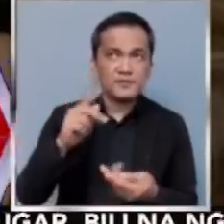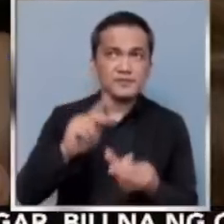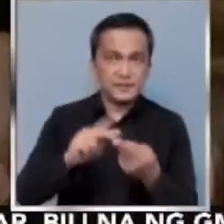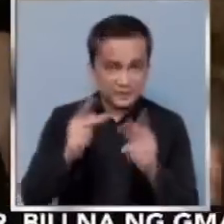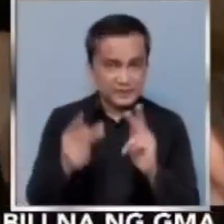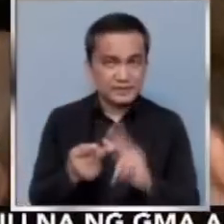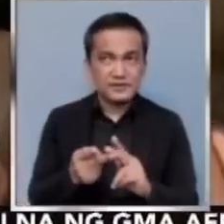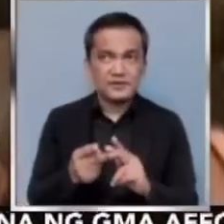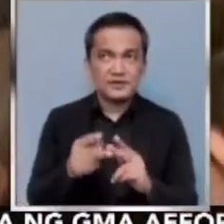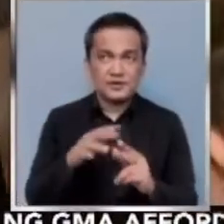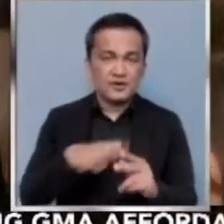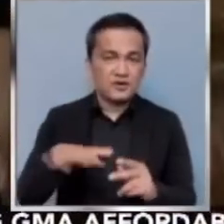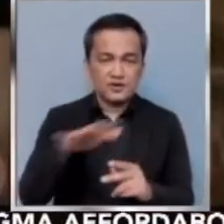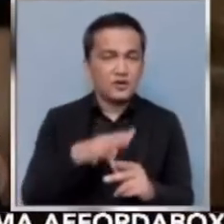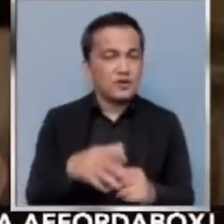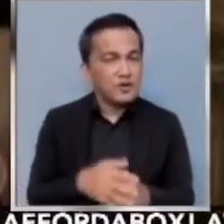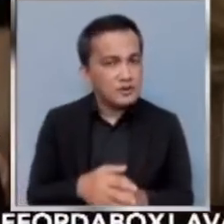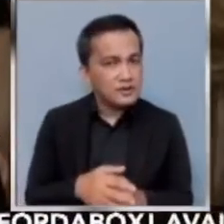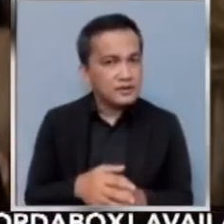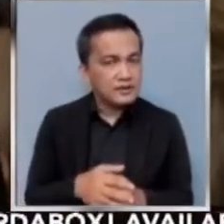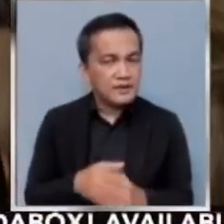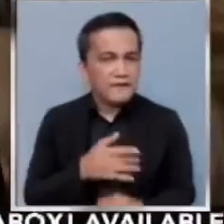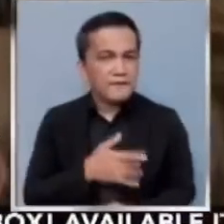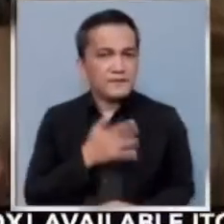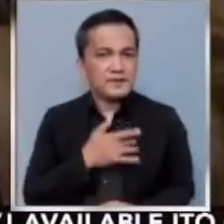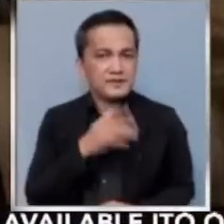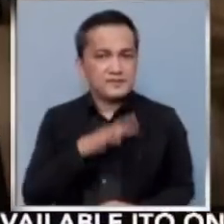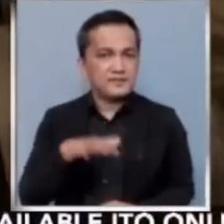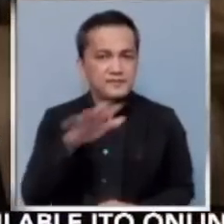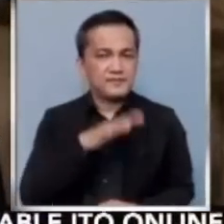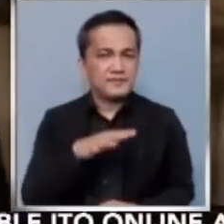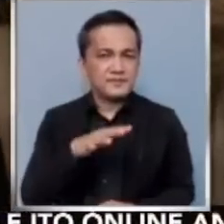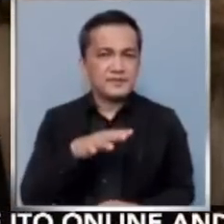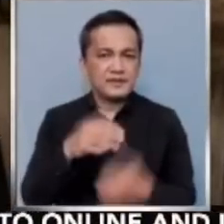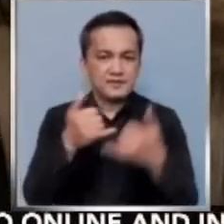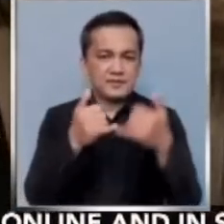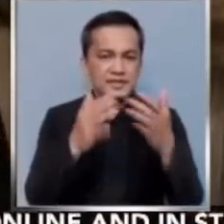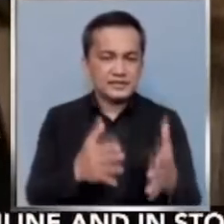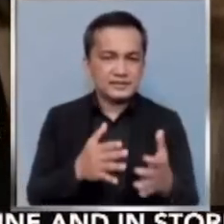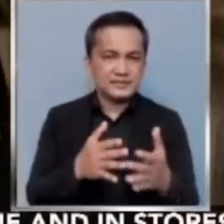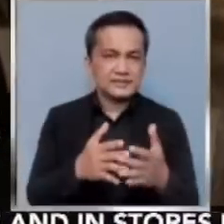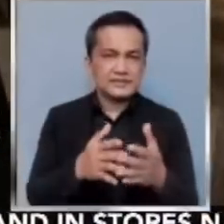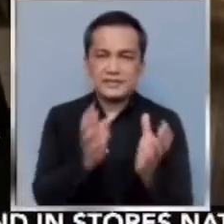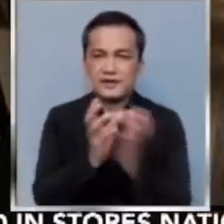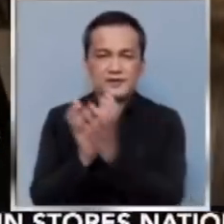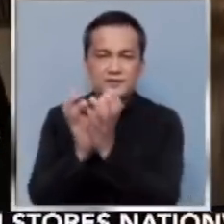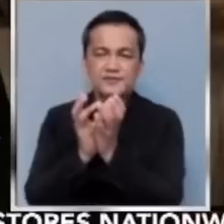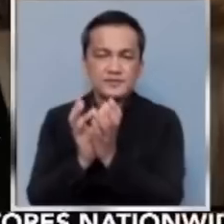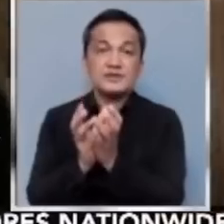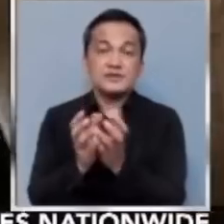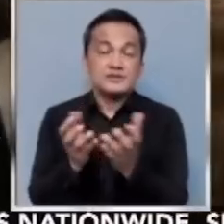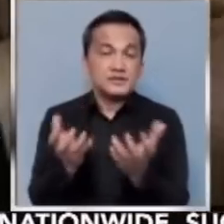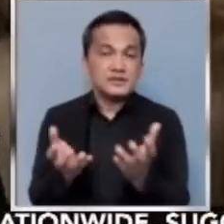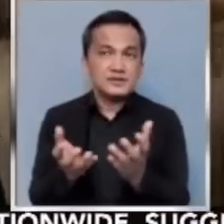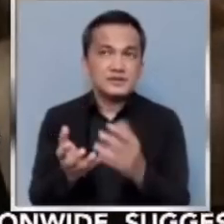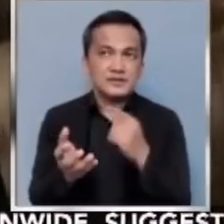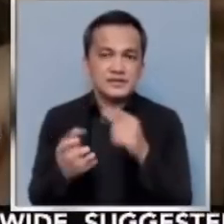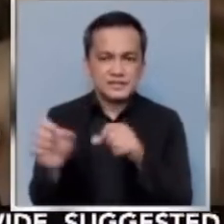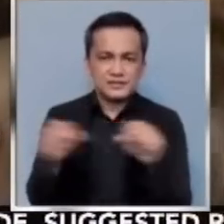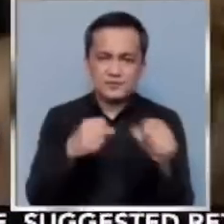to ma-feel ng mga athletes and the community na sports is back.